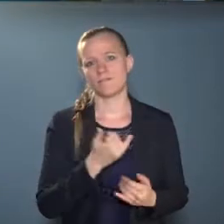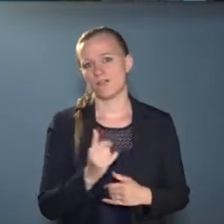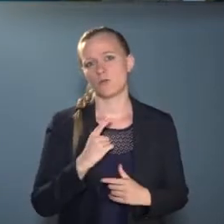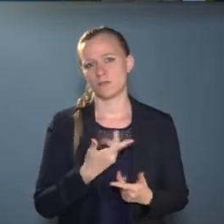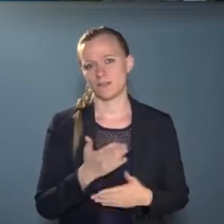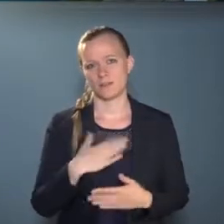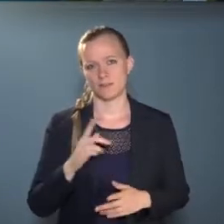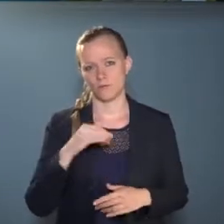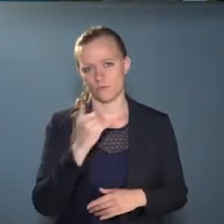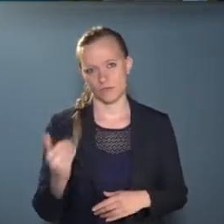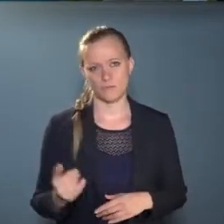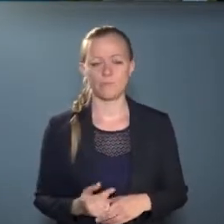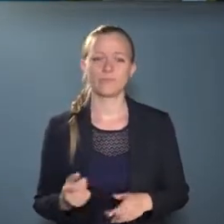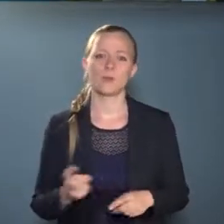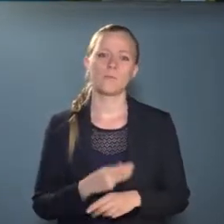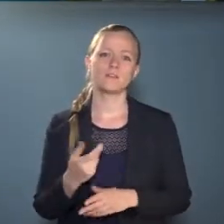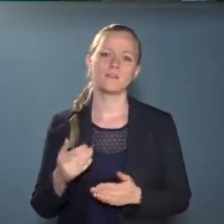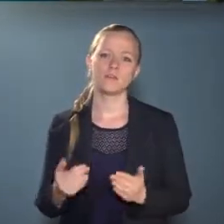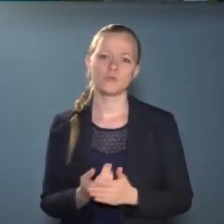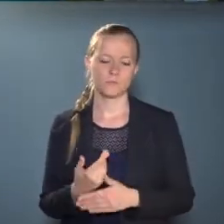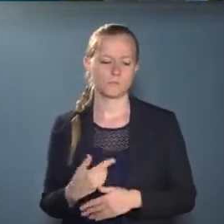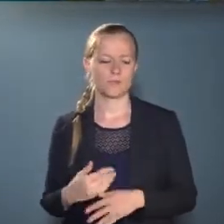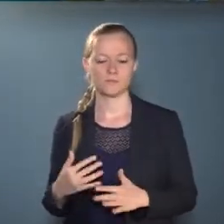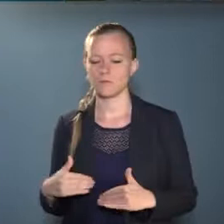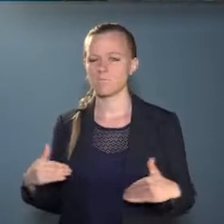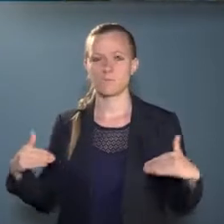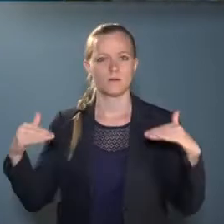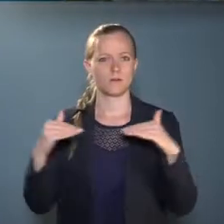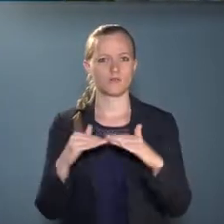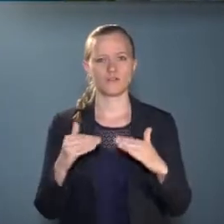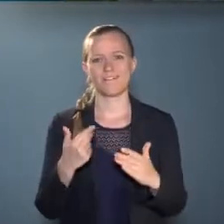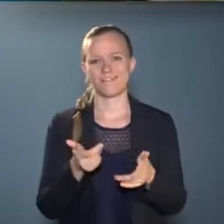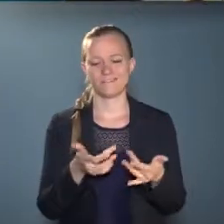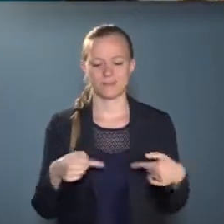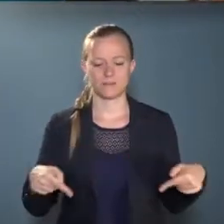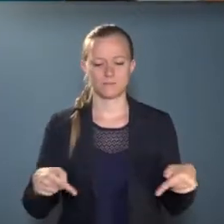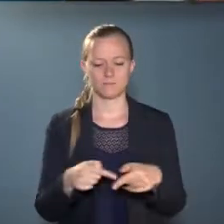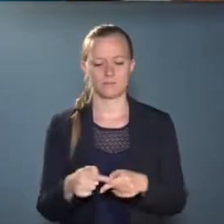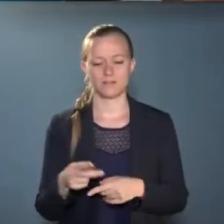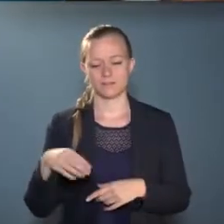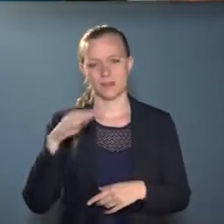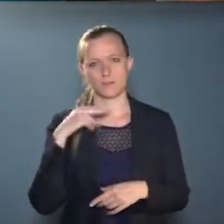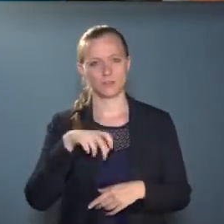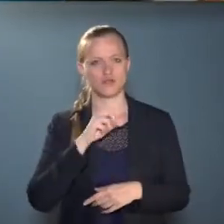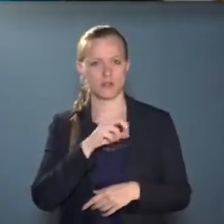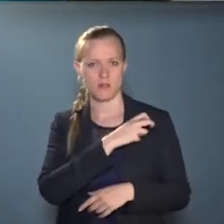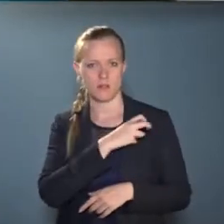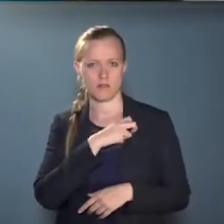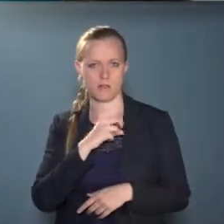jövőre. Kőbányán ismét szuper magasságokba szökött az 1 négyzetméterre eső tábornoki csillagok